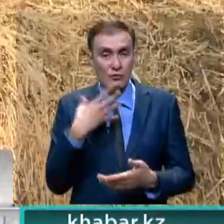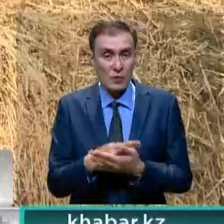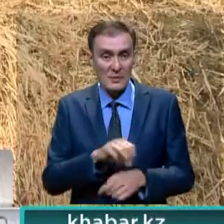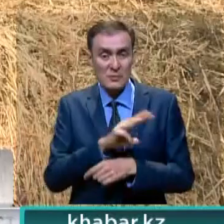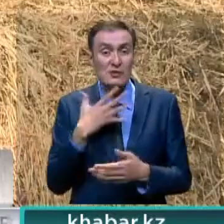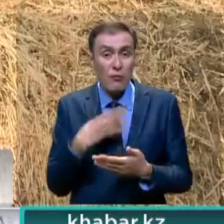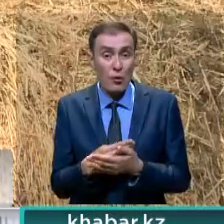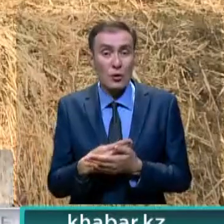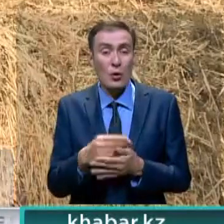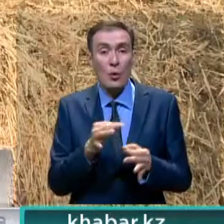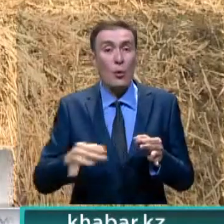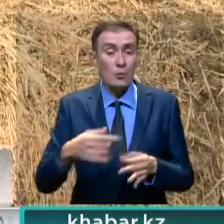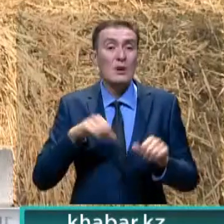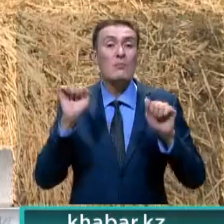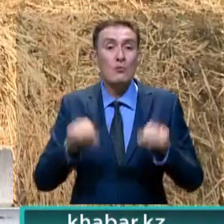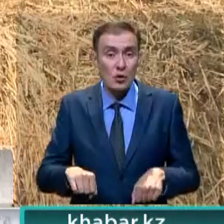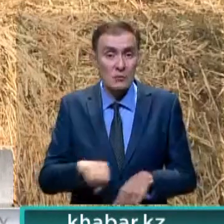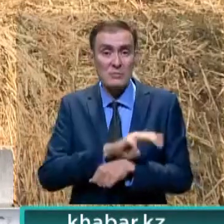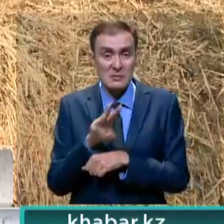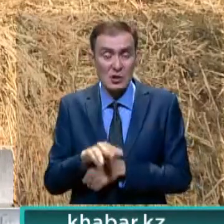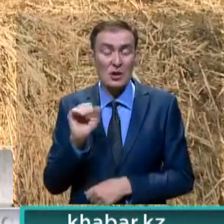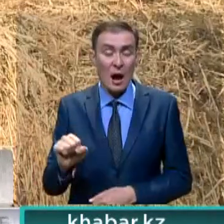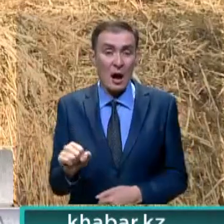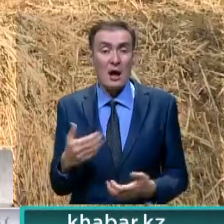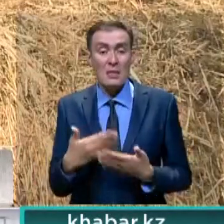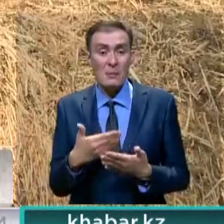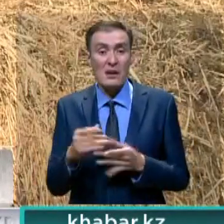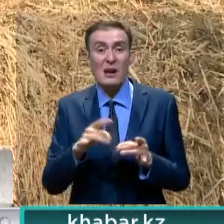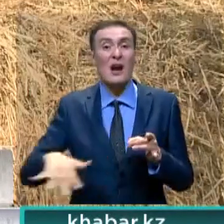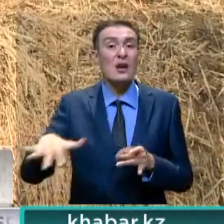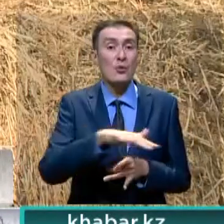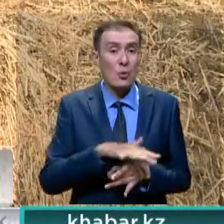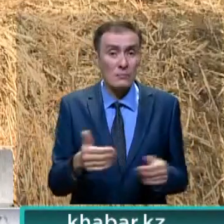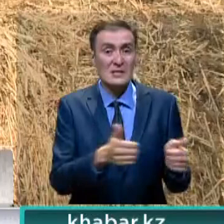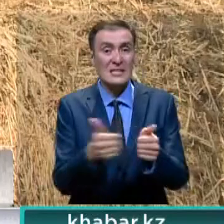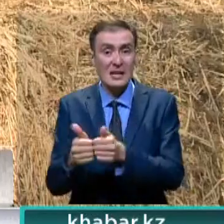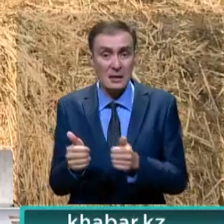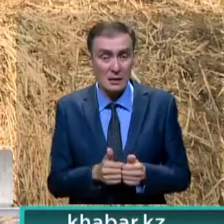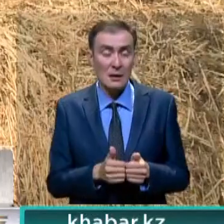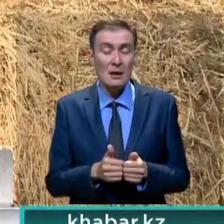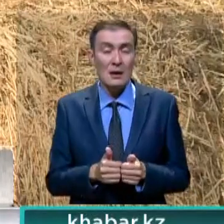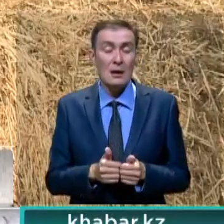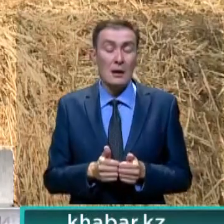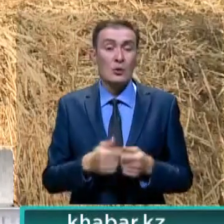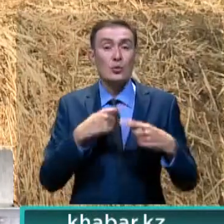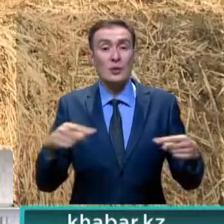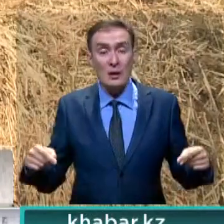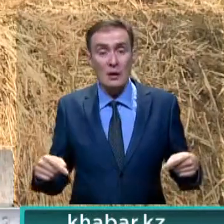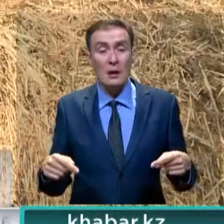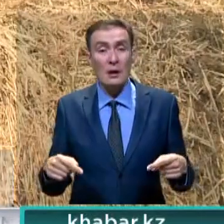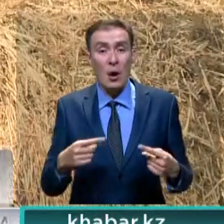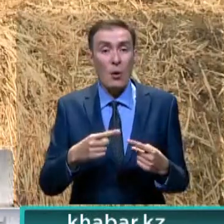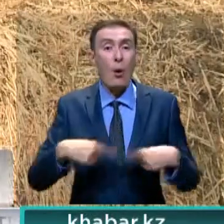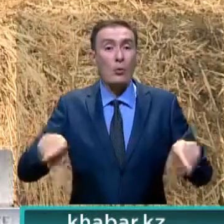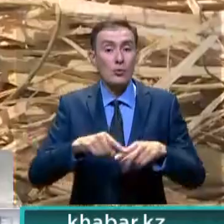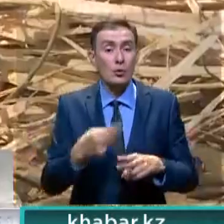свой округ себе можем обеспечить, а по району... В основном другие округа,